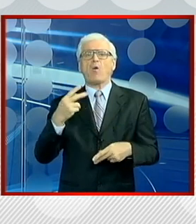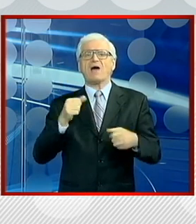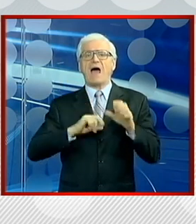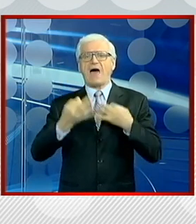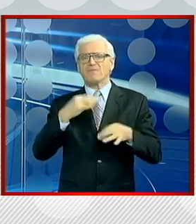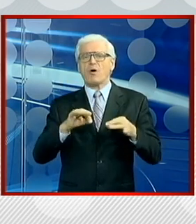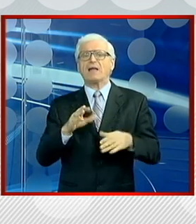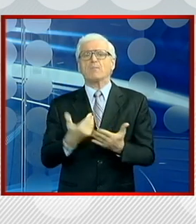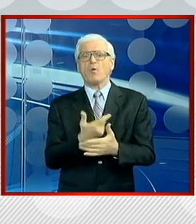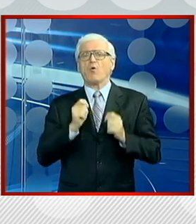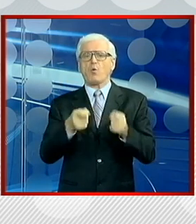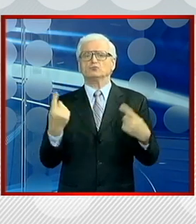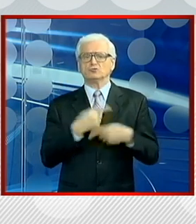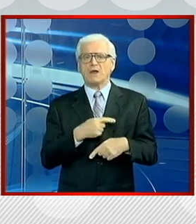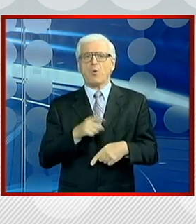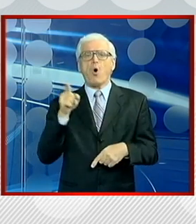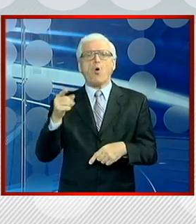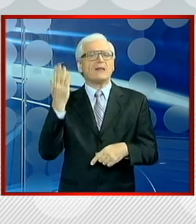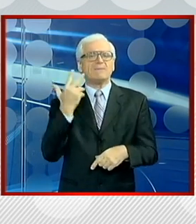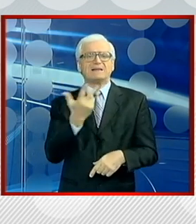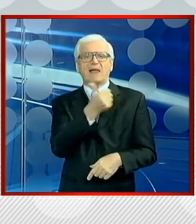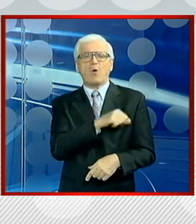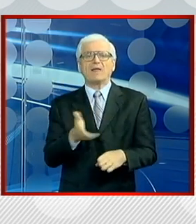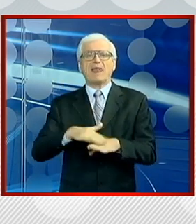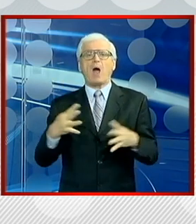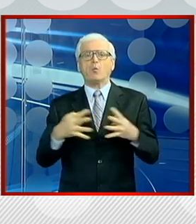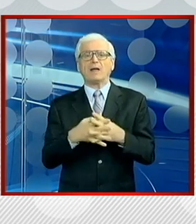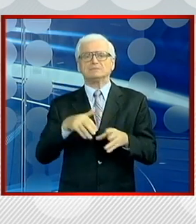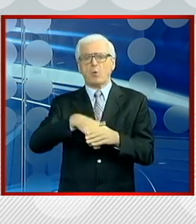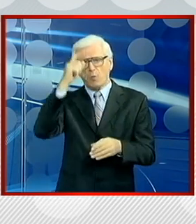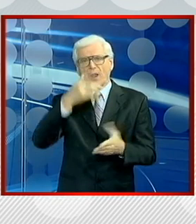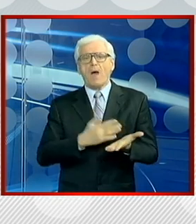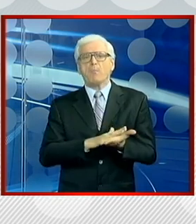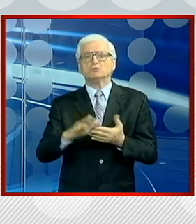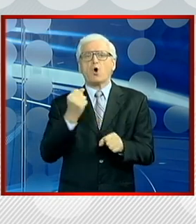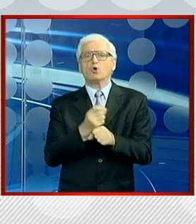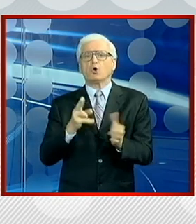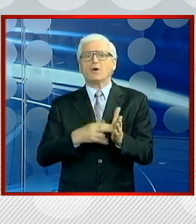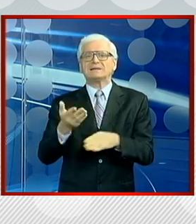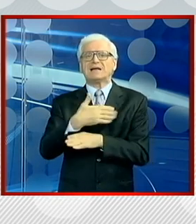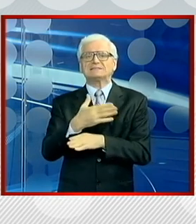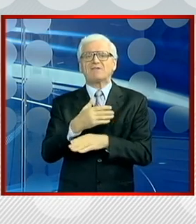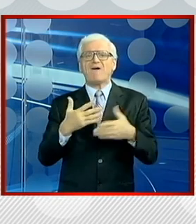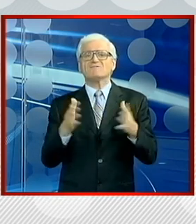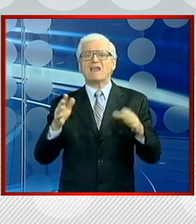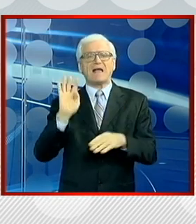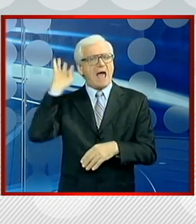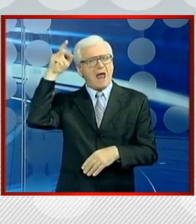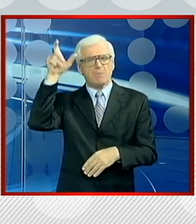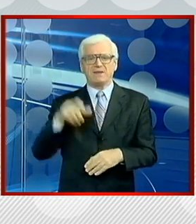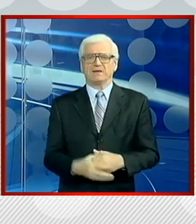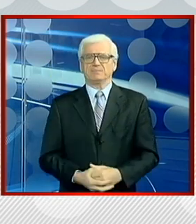je uložio žalbu. Morina je pre 3 godine na utakmici u Beogradu pustio dron sa zastavom Velike Albanije.